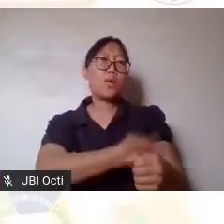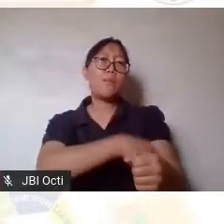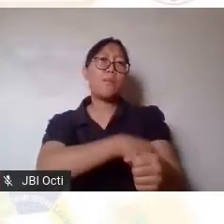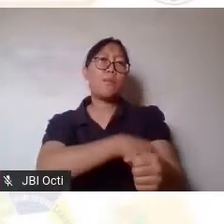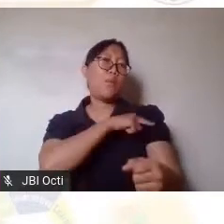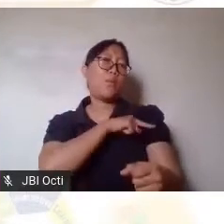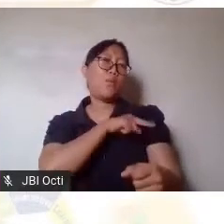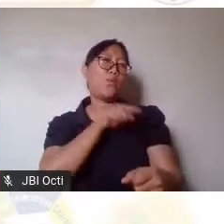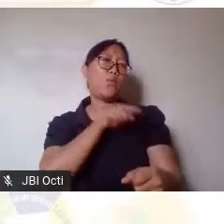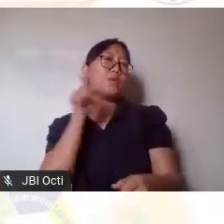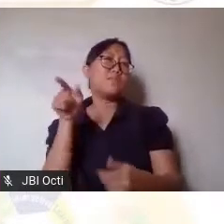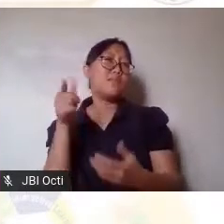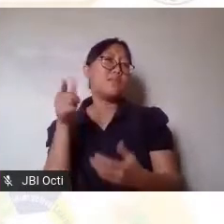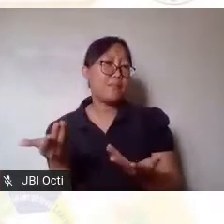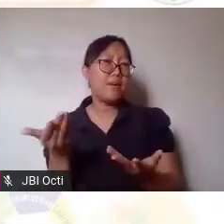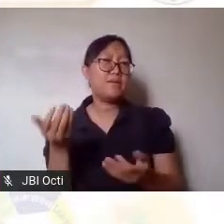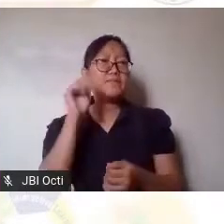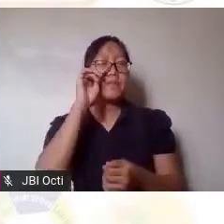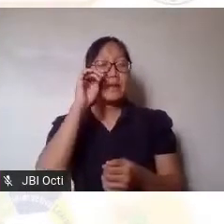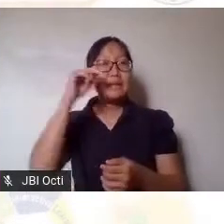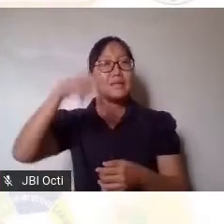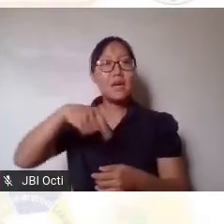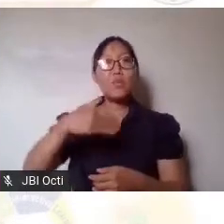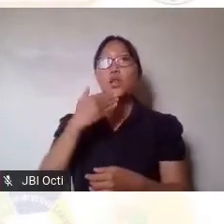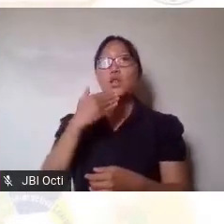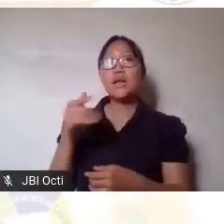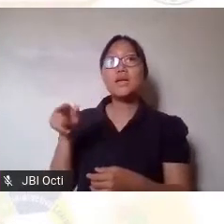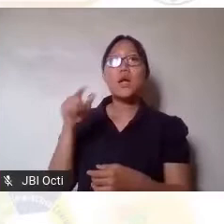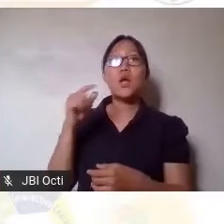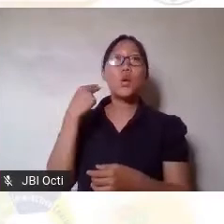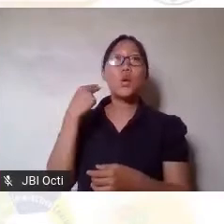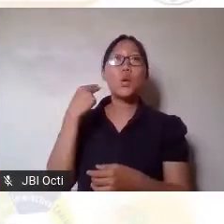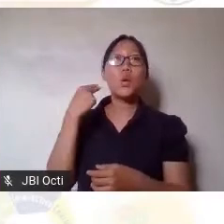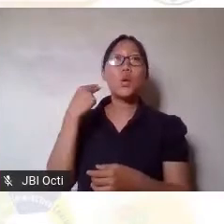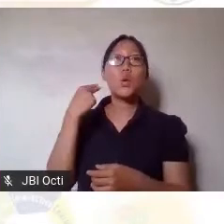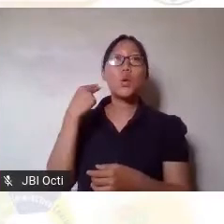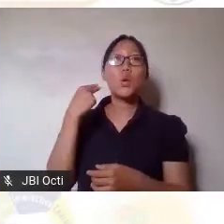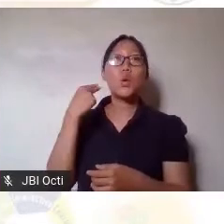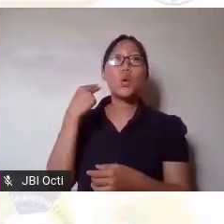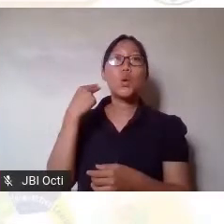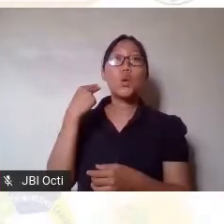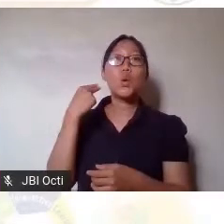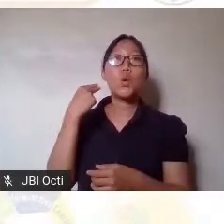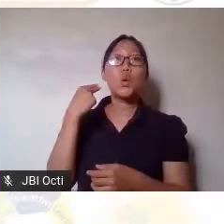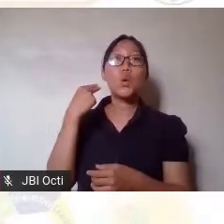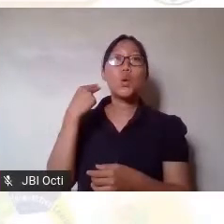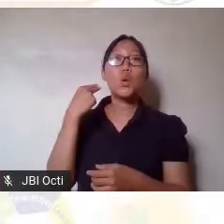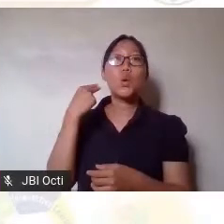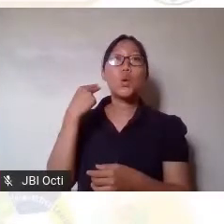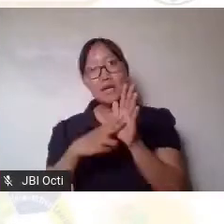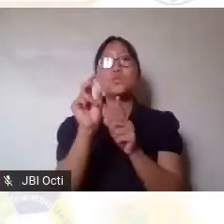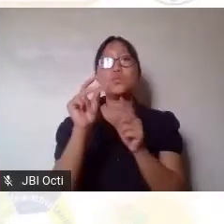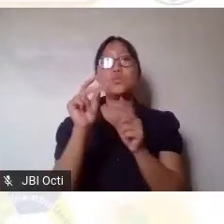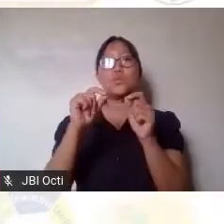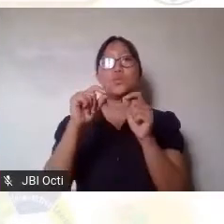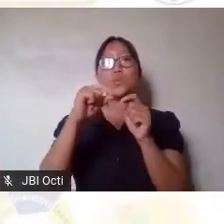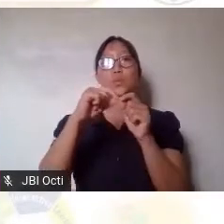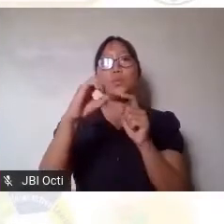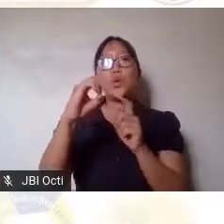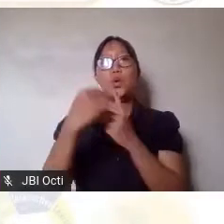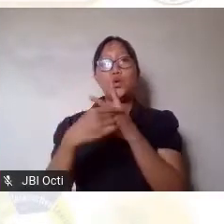kita akan membantu anak-anak agar ketika mereka dewasa sukses, tapi ketika kecil mereka juga berbahagia ya, karena mereka